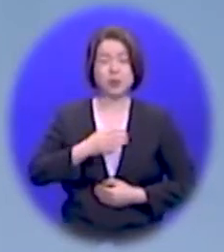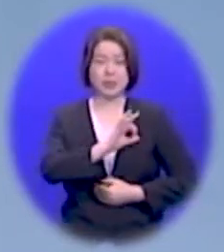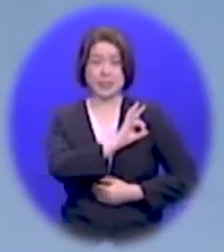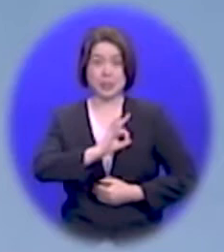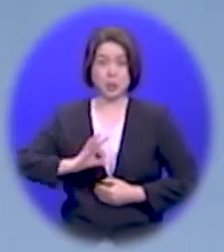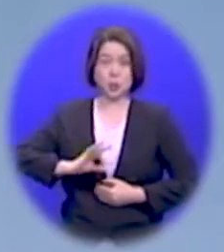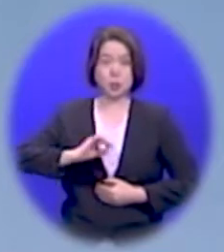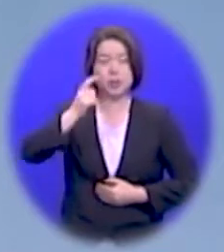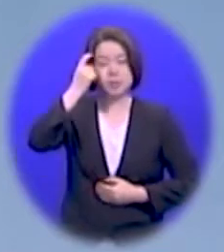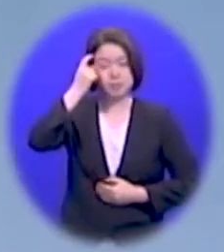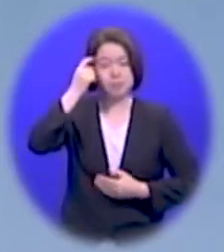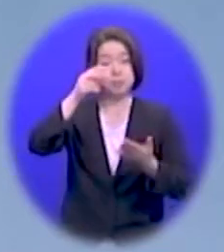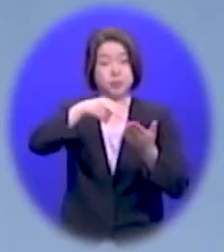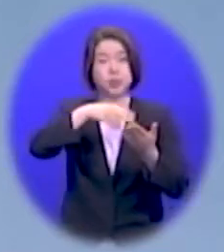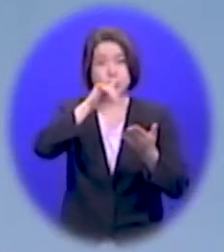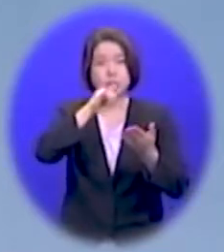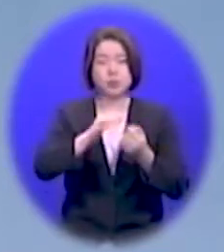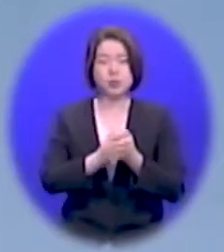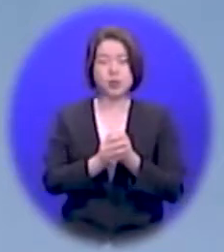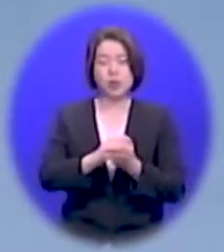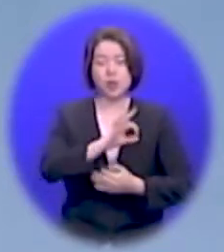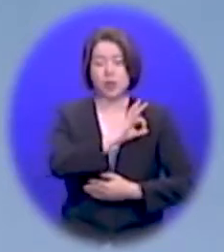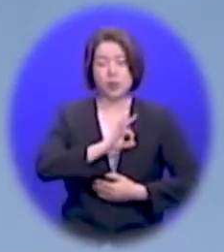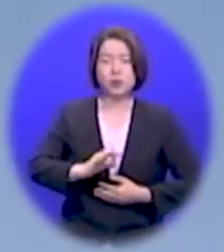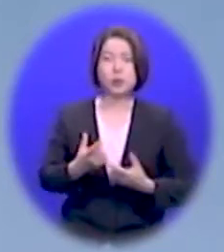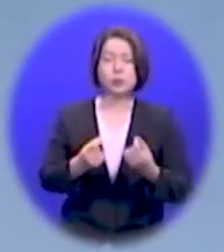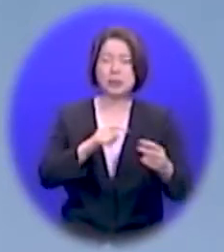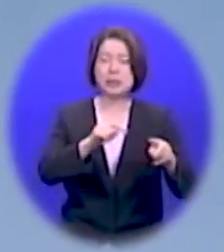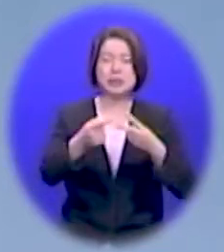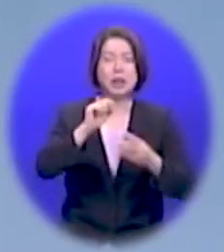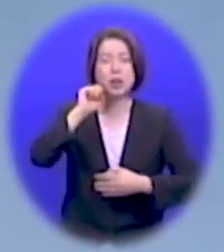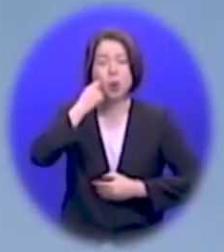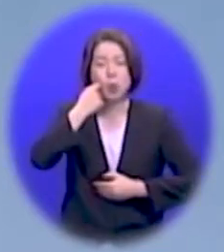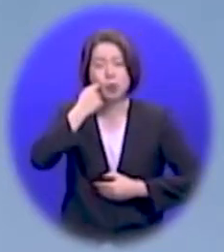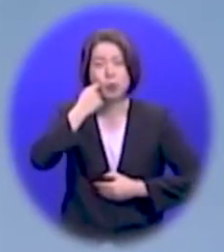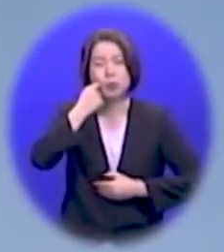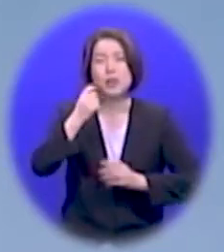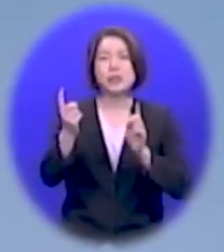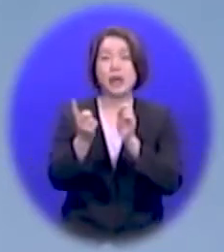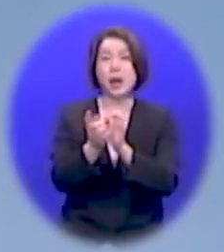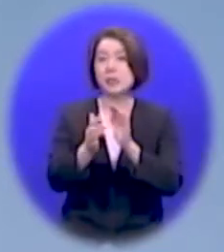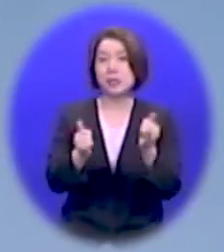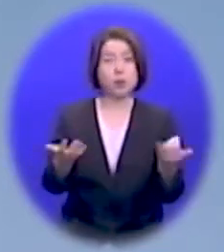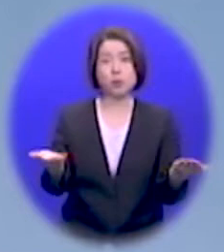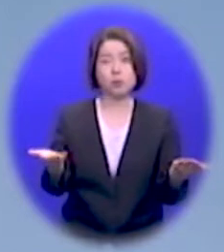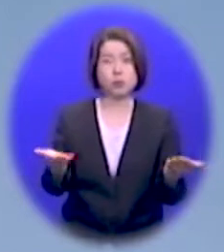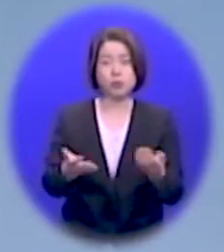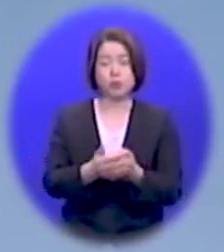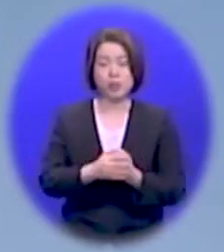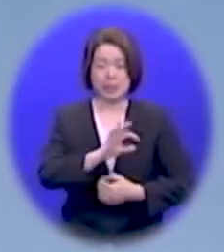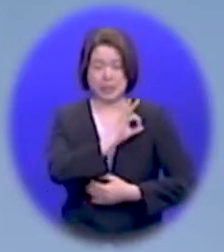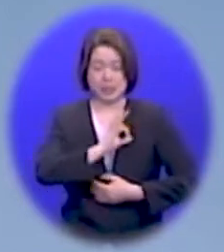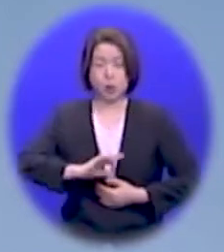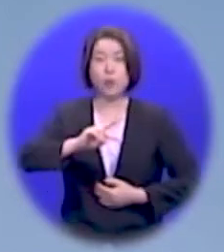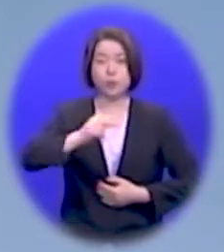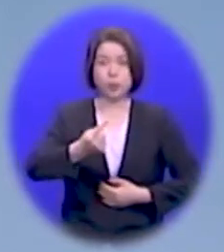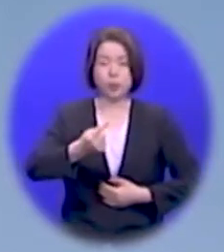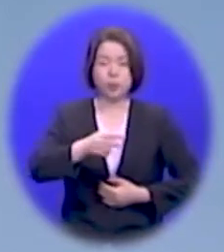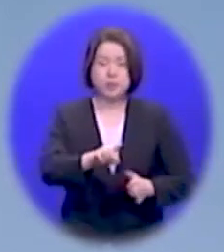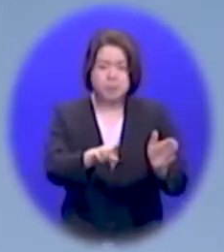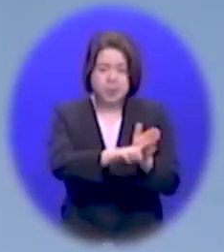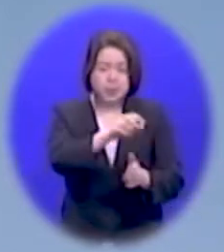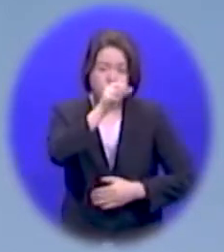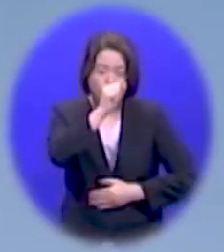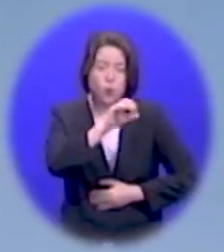요 처럼 정말 이해할 수 없는 고난을 당한 사람이 없지요 옆도 그 믿음이 좋은